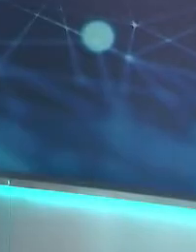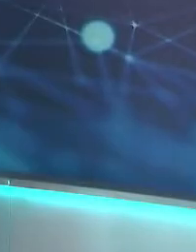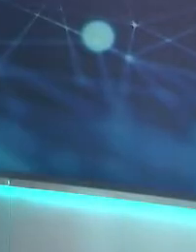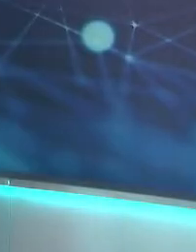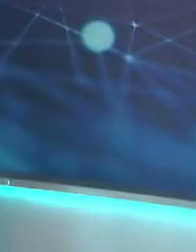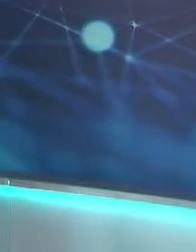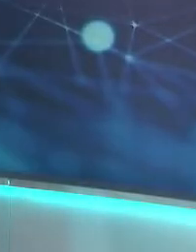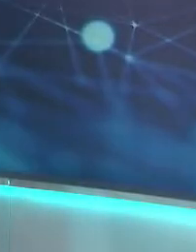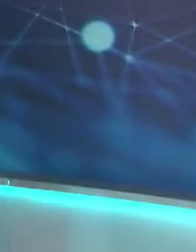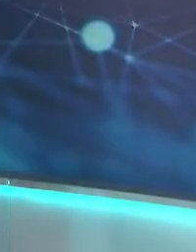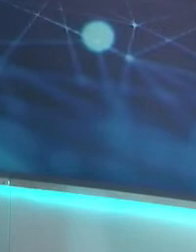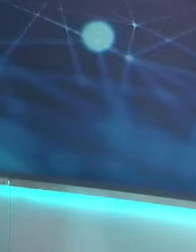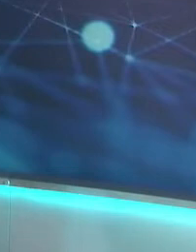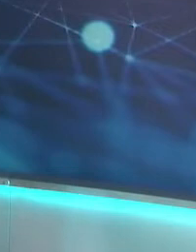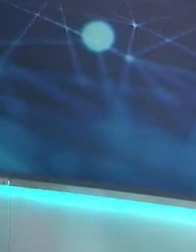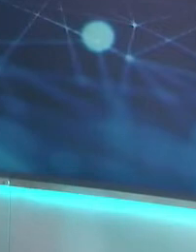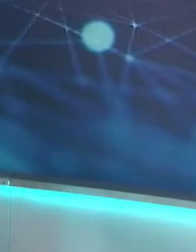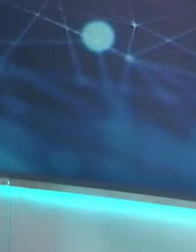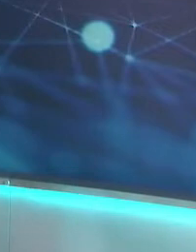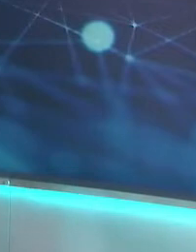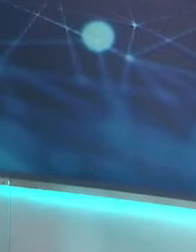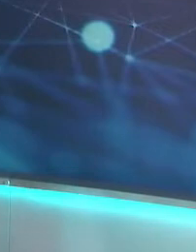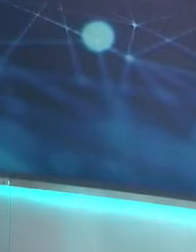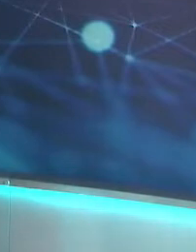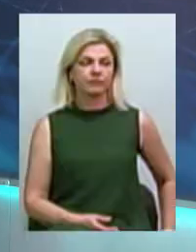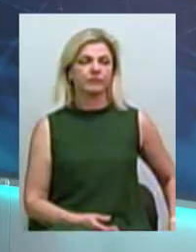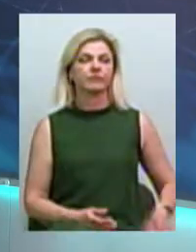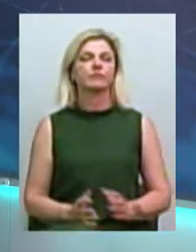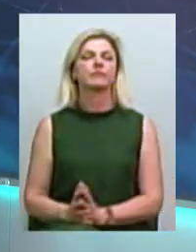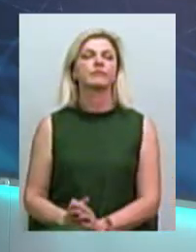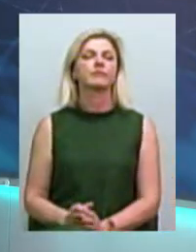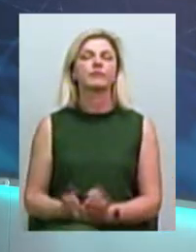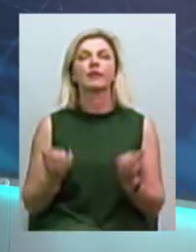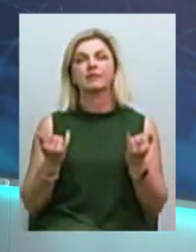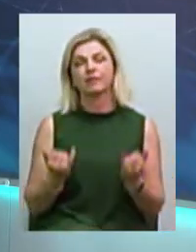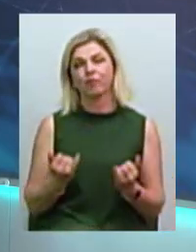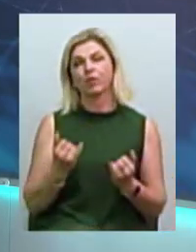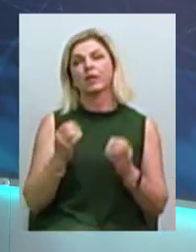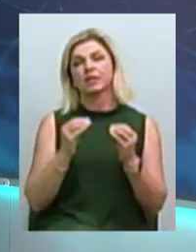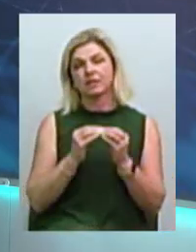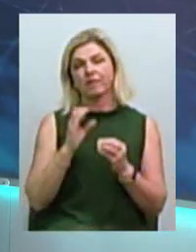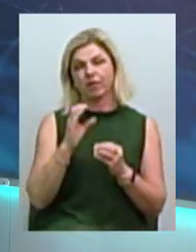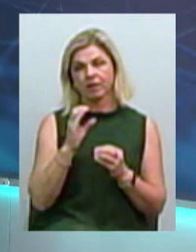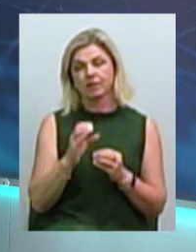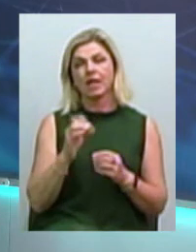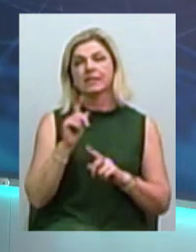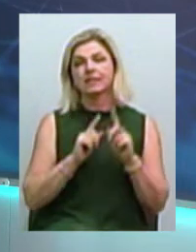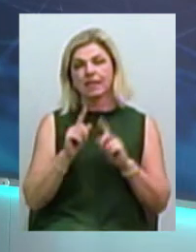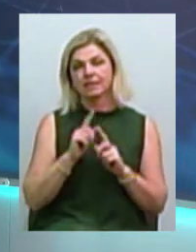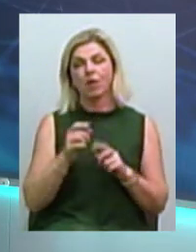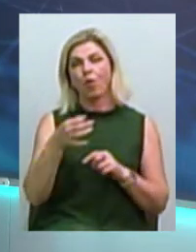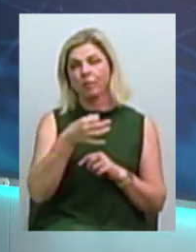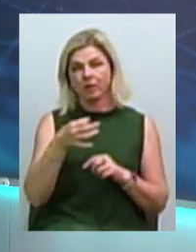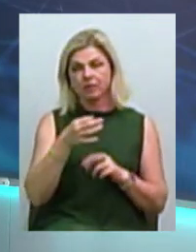Вітаю в прямому ефірі «Тема дня». Я Федір Бондар. Сьогодні, 10 вересня, позачергова сесія Миколаївської обласної ради розглянула стан автодоріг